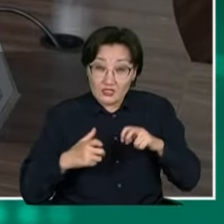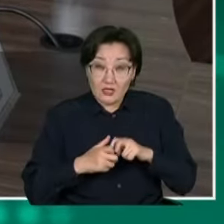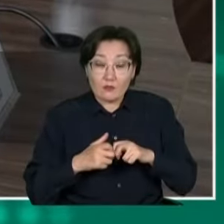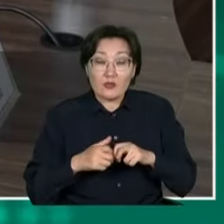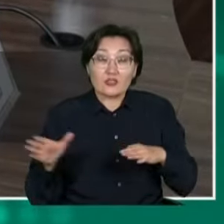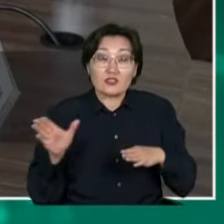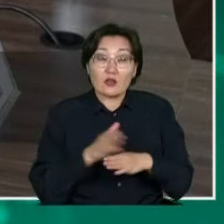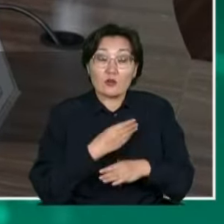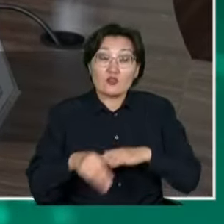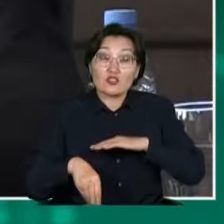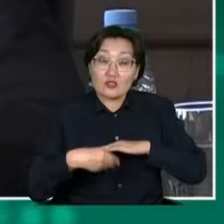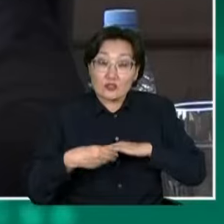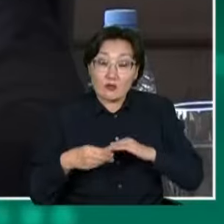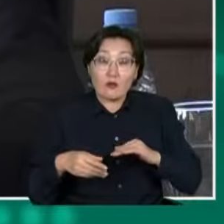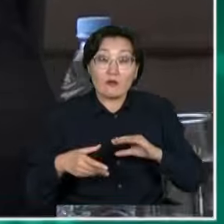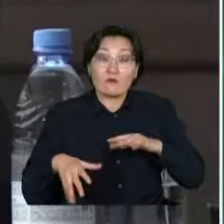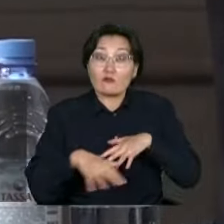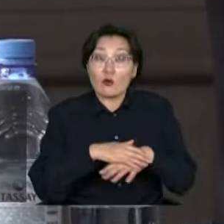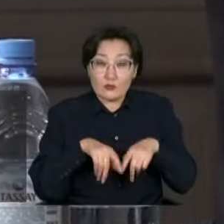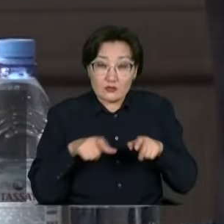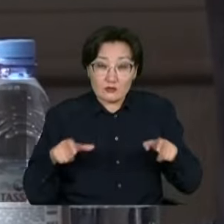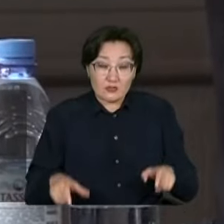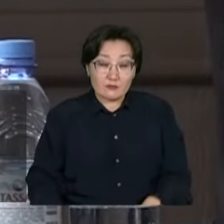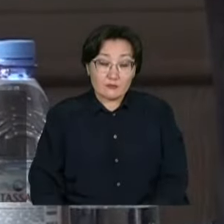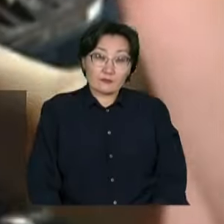искоренения взяточничества в обществе.